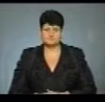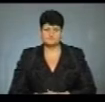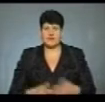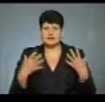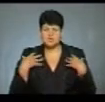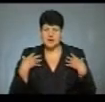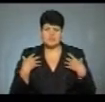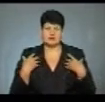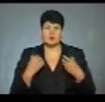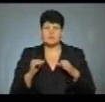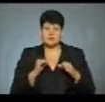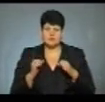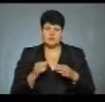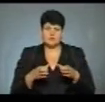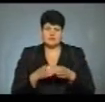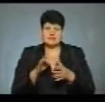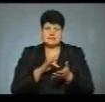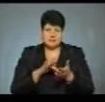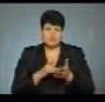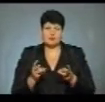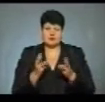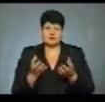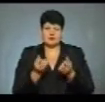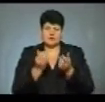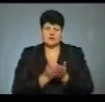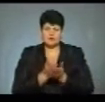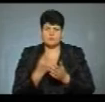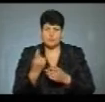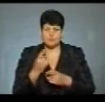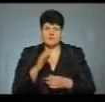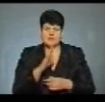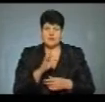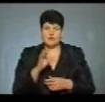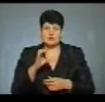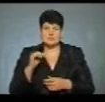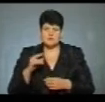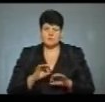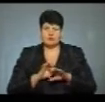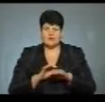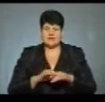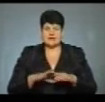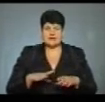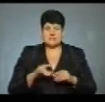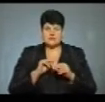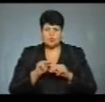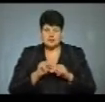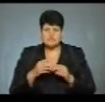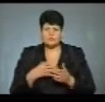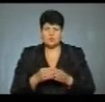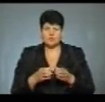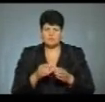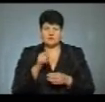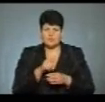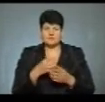Начальник оперативно-координаційного центру пожежно-рятувальної служби у області Віталій Осадчий проводить інструктаж для своєї групи. У ній